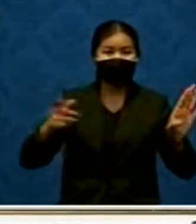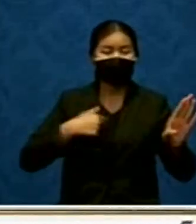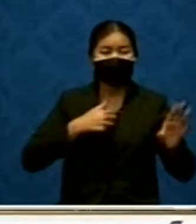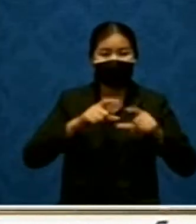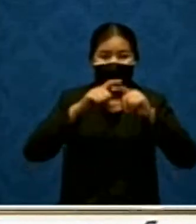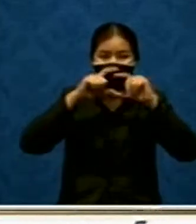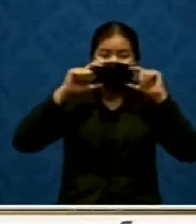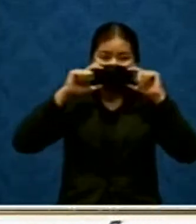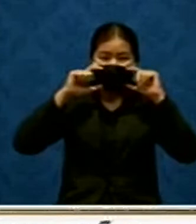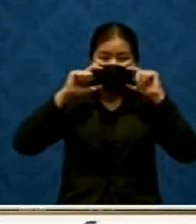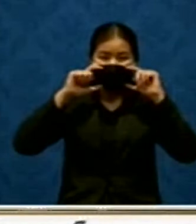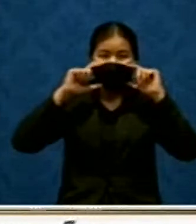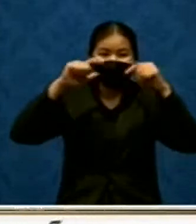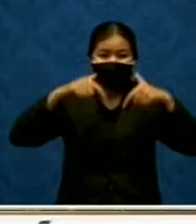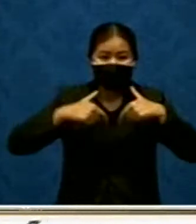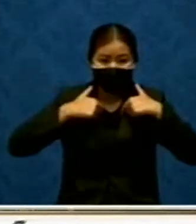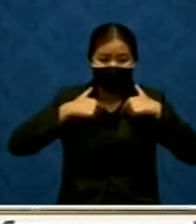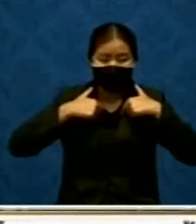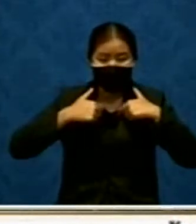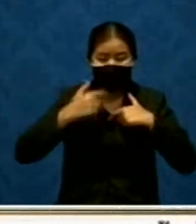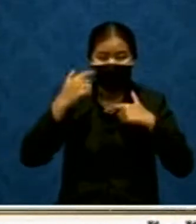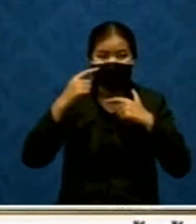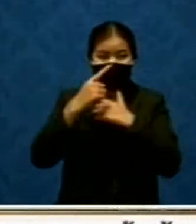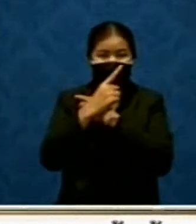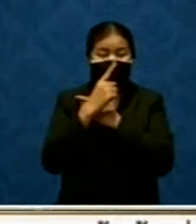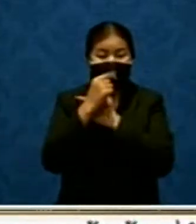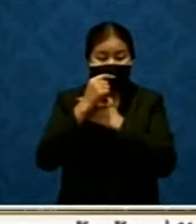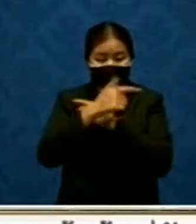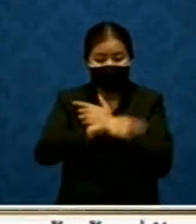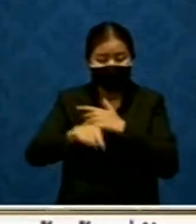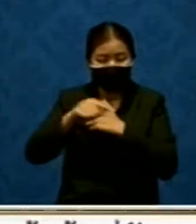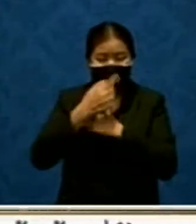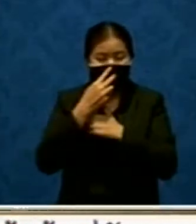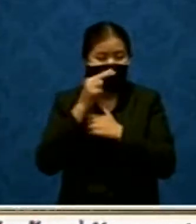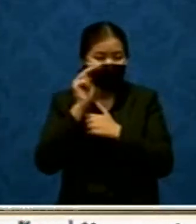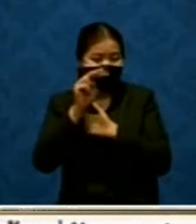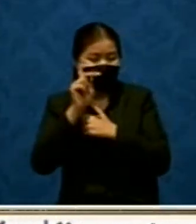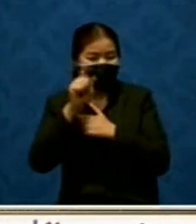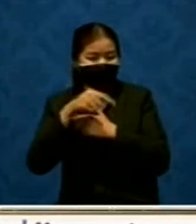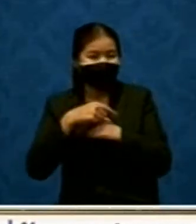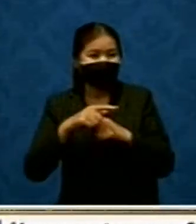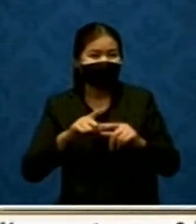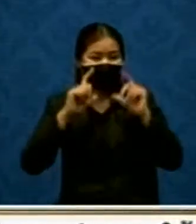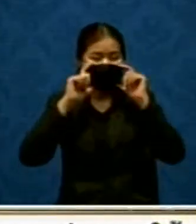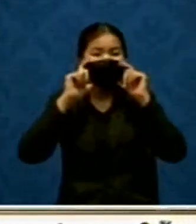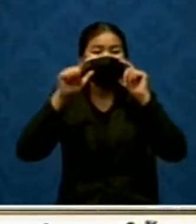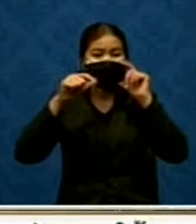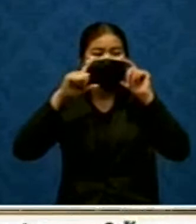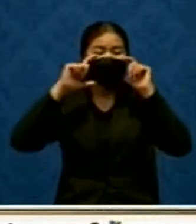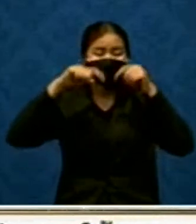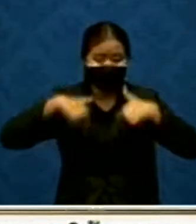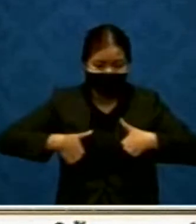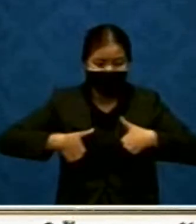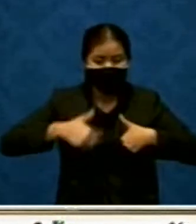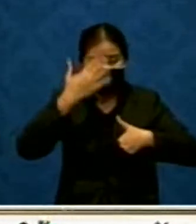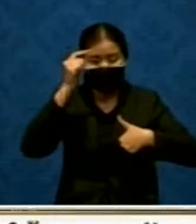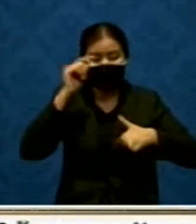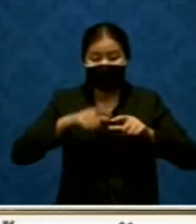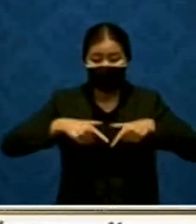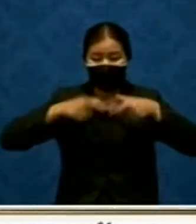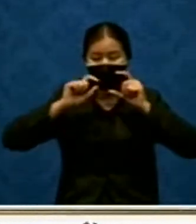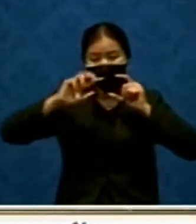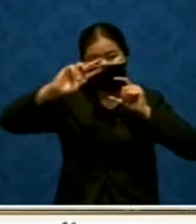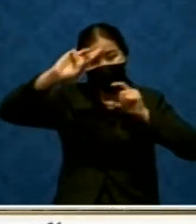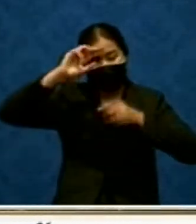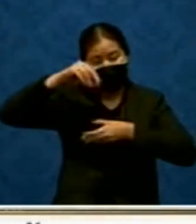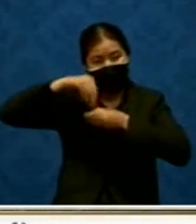บนฝรั่มองหน้ามหาผมเปโลก ก็ต้องถอดเพเขาถอดกัหมดเพายอมรับกับ